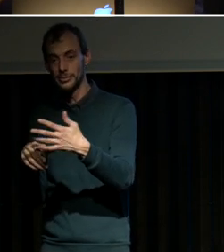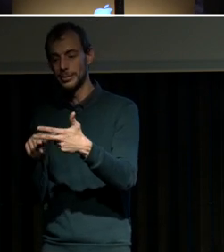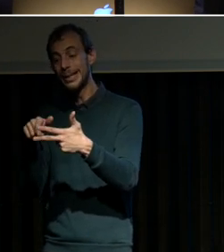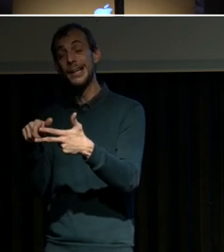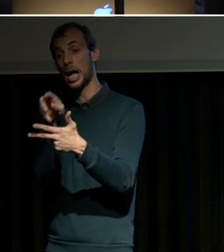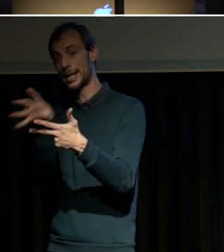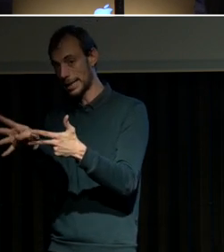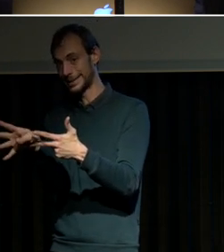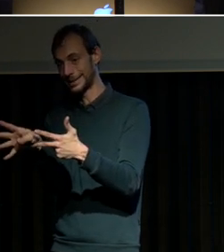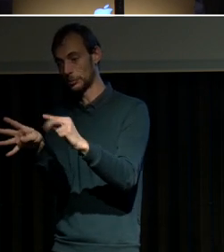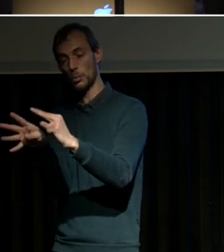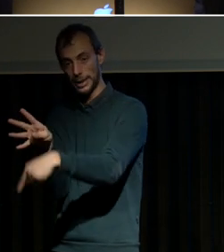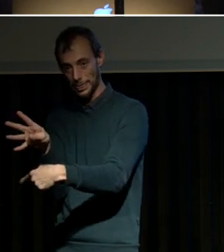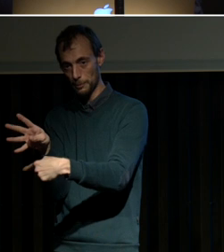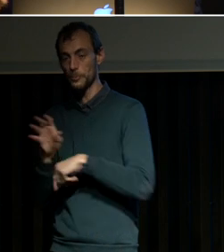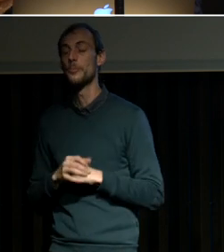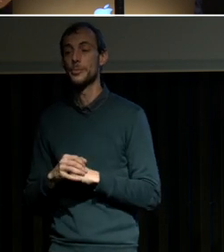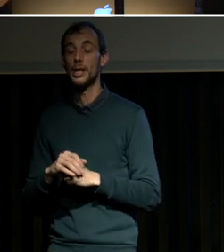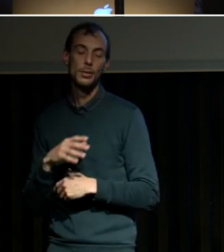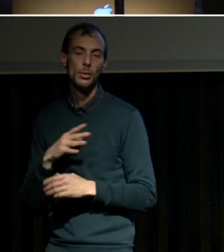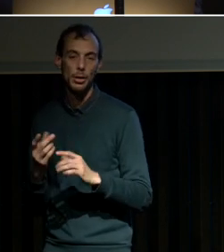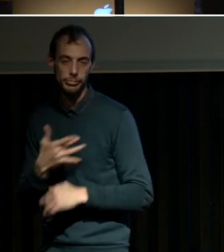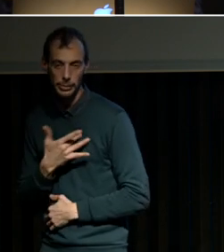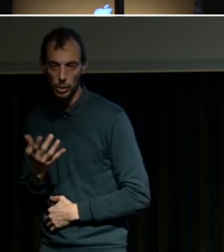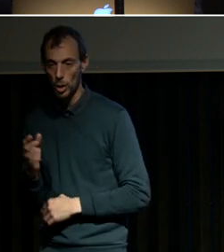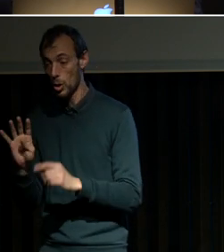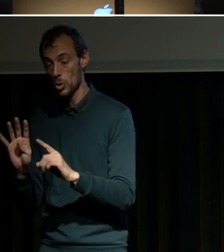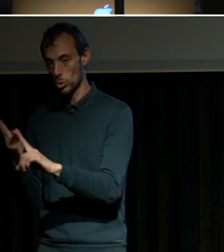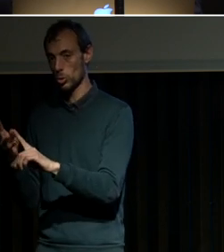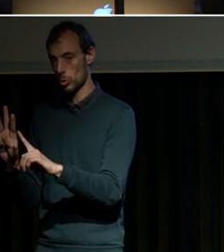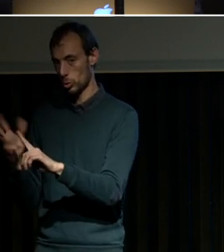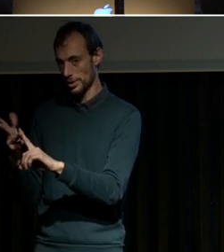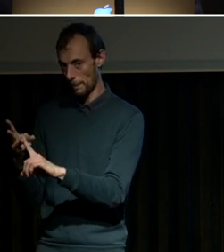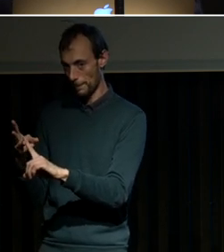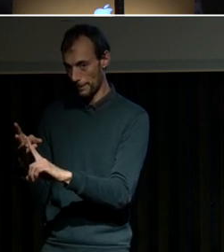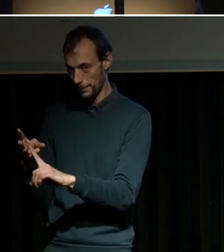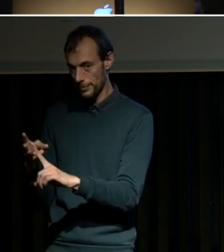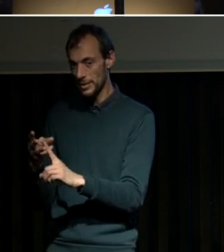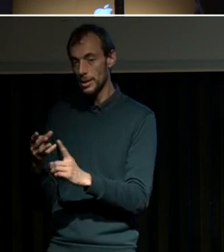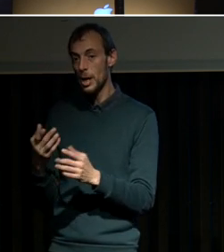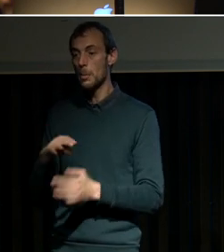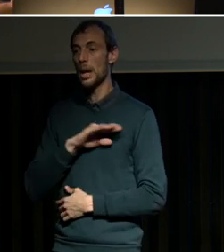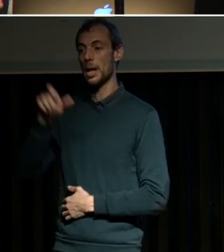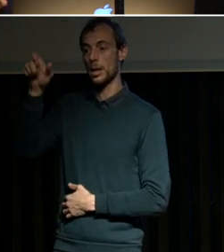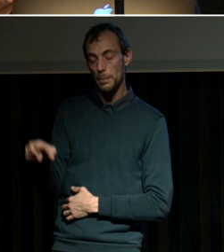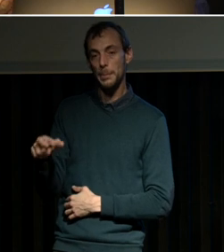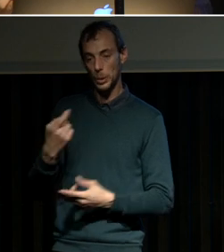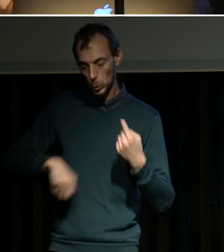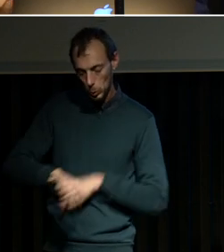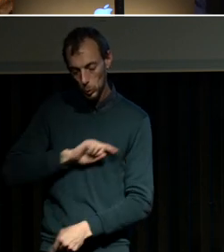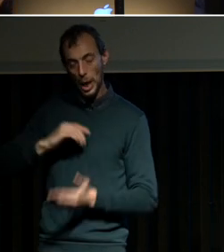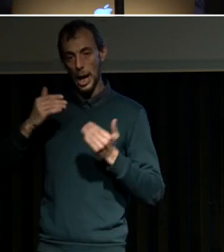c'est la catégorie 3, qui est le prélèvement des donneurs en arrêt circulatoire dans le cadre d'un arrêt thérapeutique en